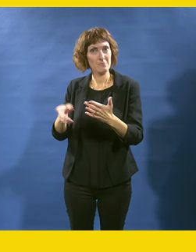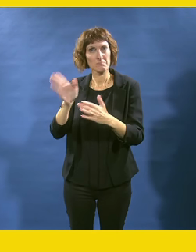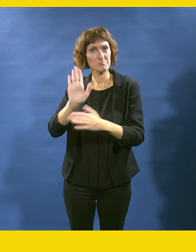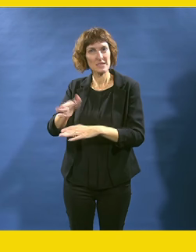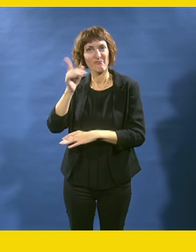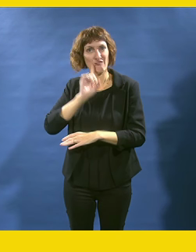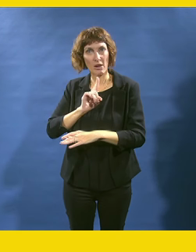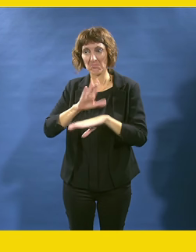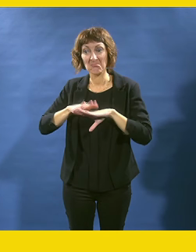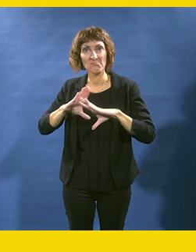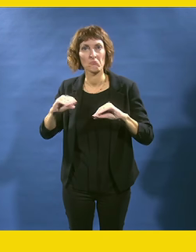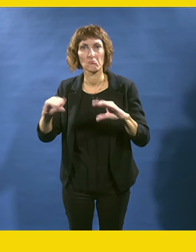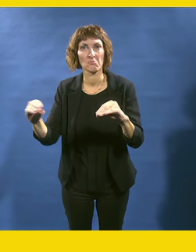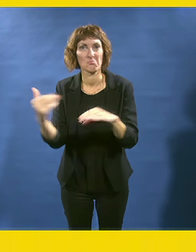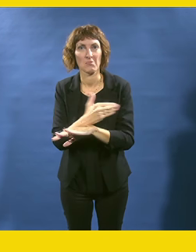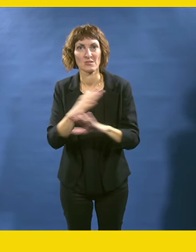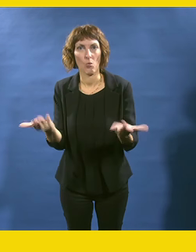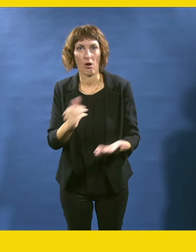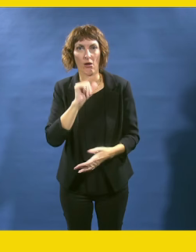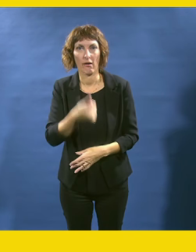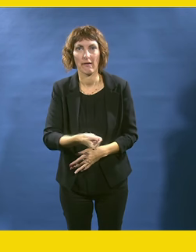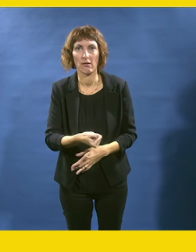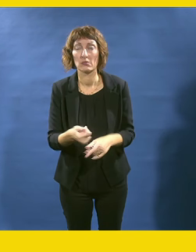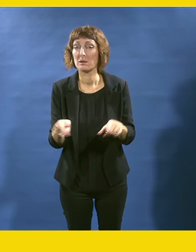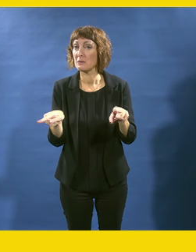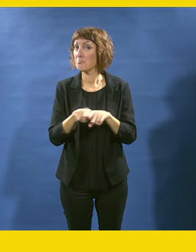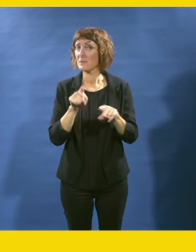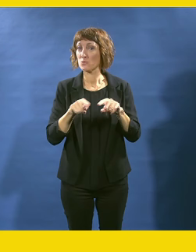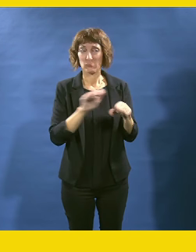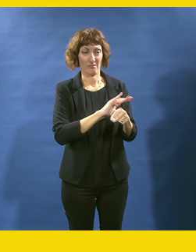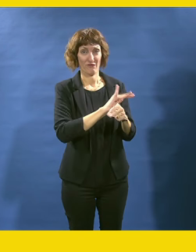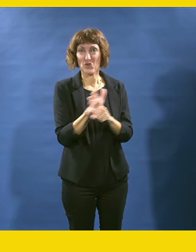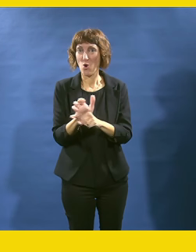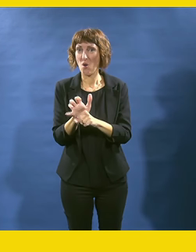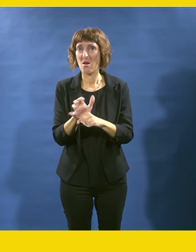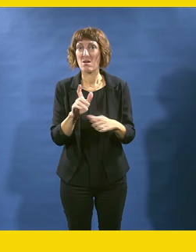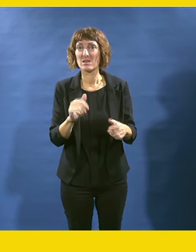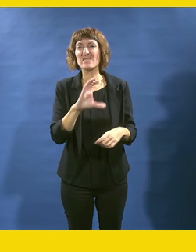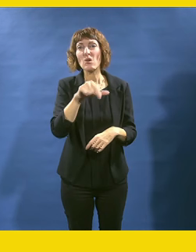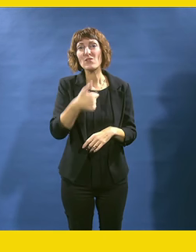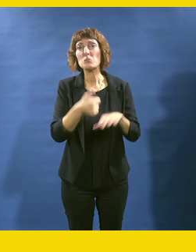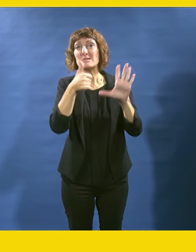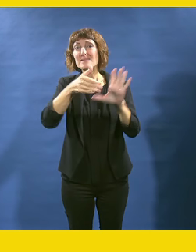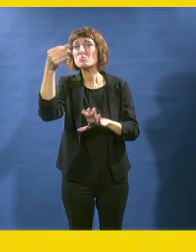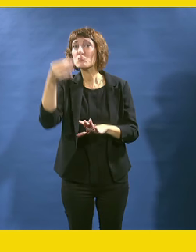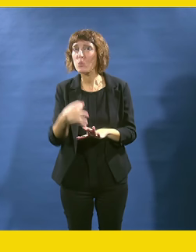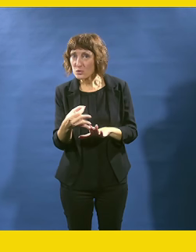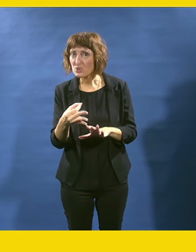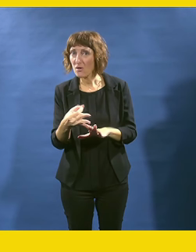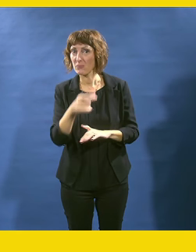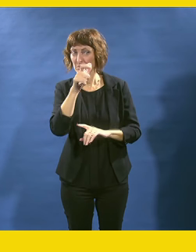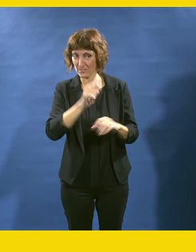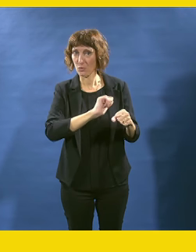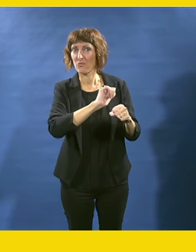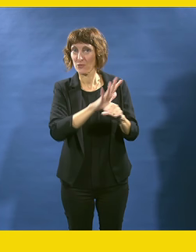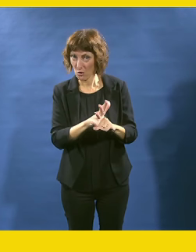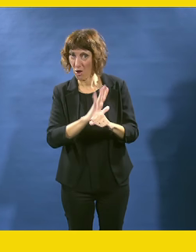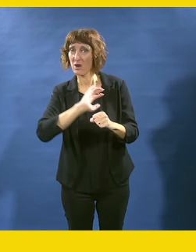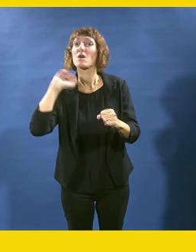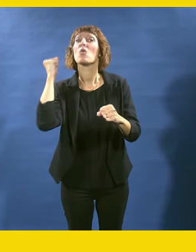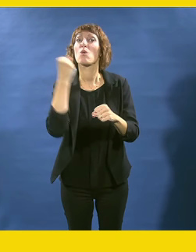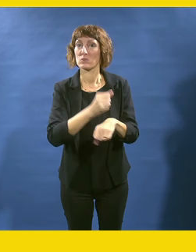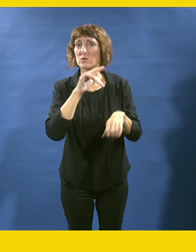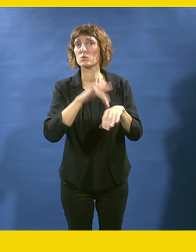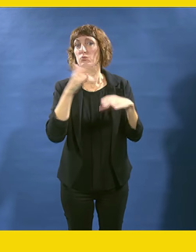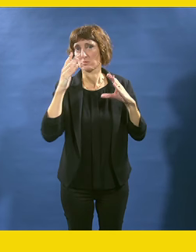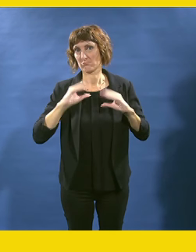viols. En France, on a 0,6% des viols qui donnent lieu à une condamnation. Ça veut dire qu'en France, en